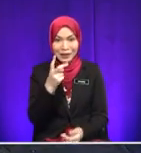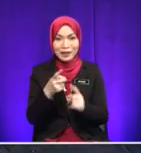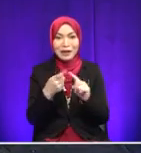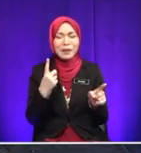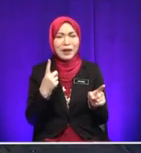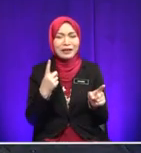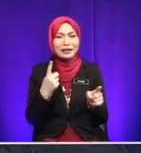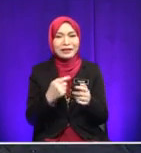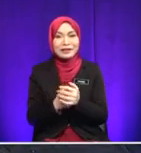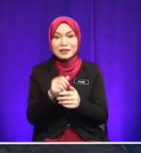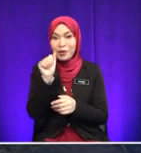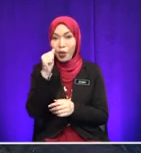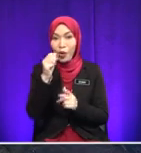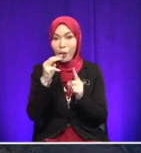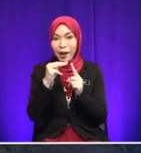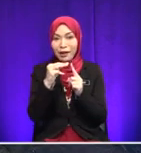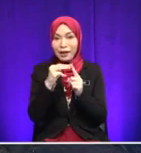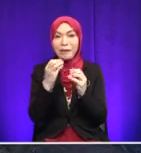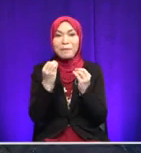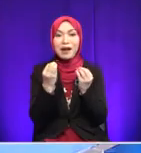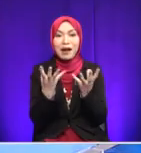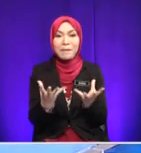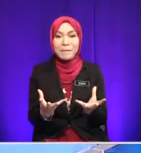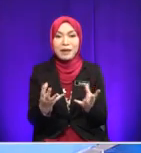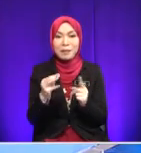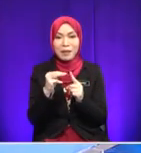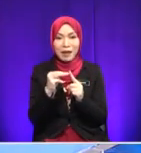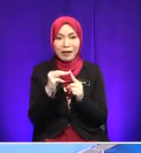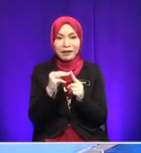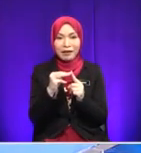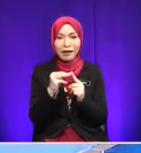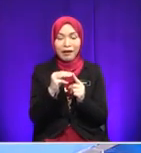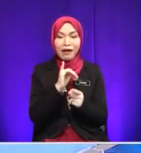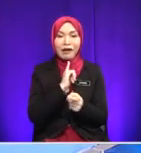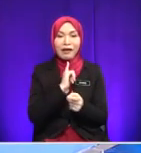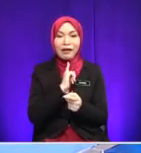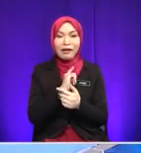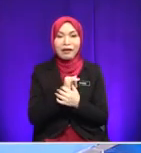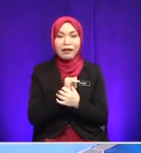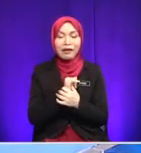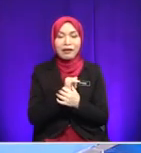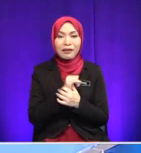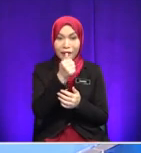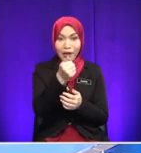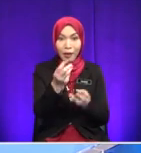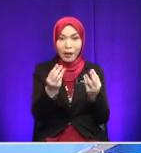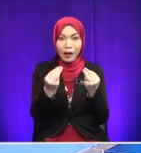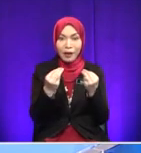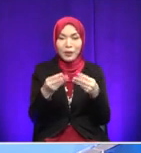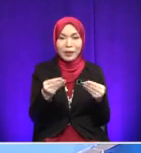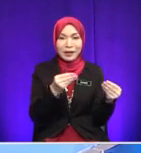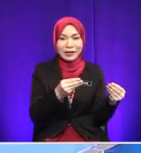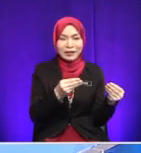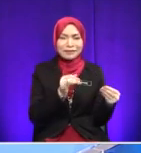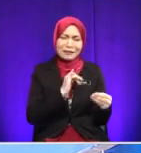bintang, Ria agak-agak nak beri berapa, Ria? Okey, kalau ikut daripada apa yang saya dengar, Cikgu, saya boleh bagi kepada Afiq 8 bintang,